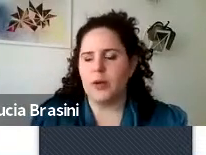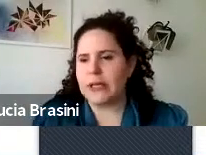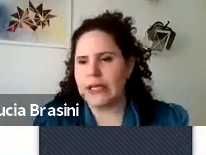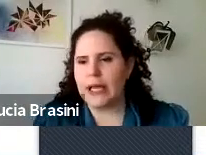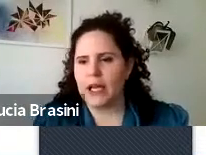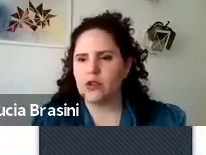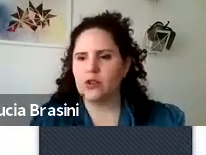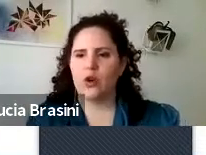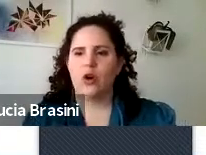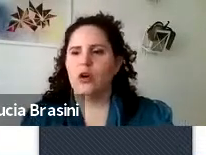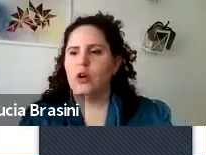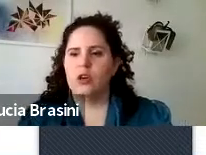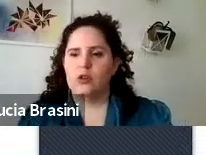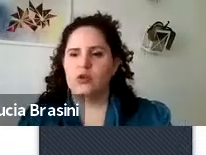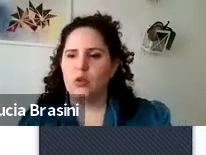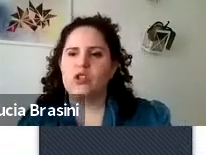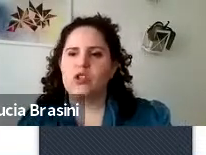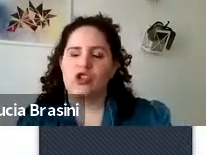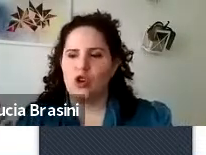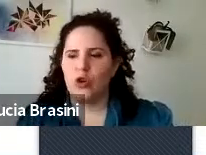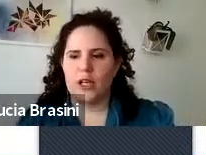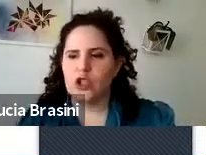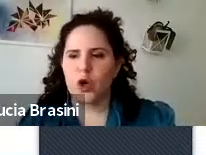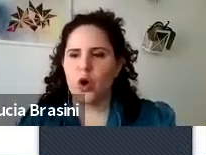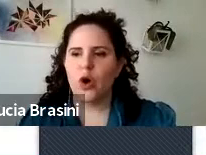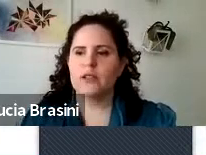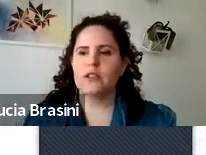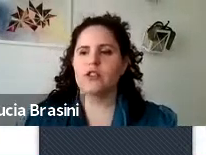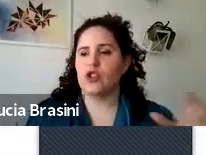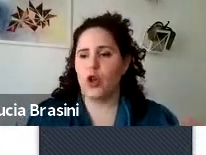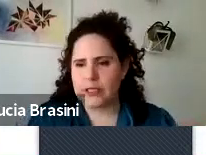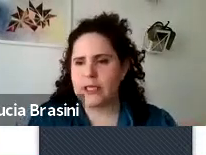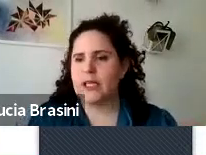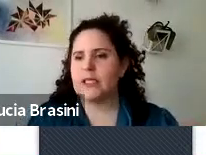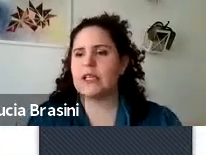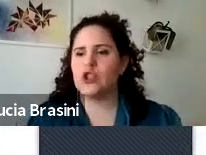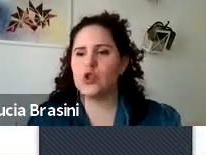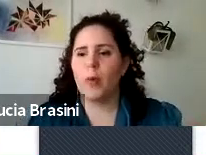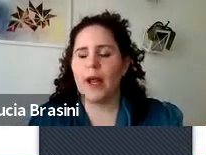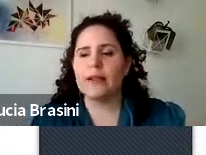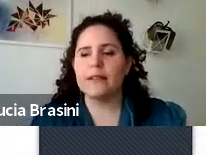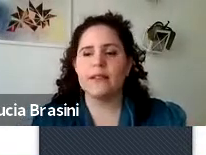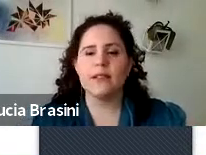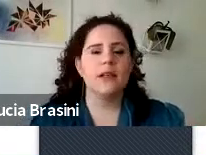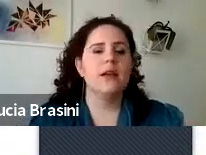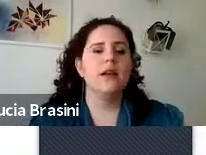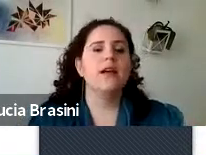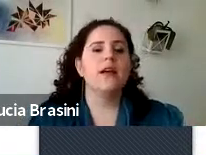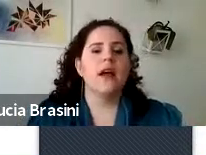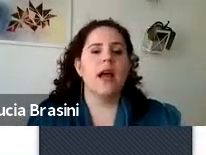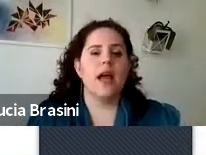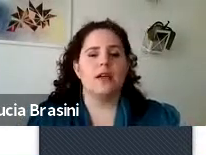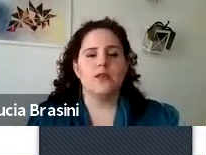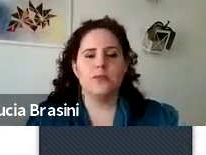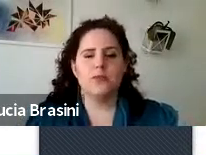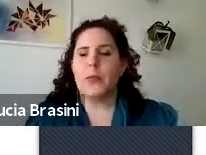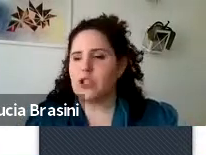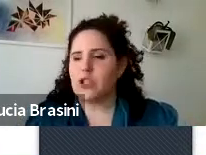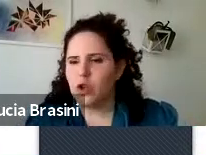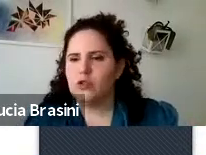sul costo del biglietto, su se ci sono degli sconti, se sono presenti degli strumenti.